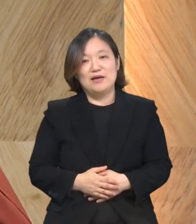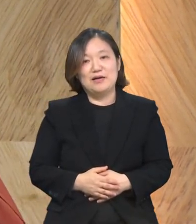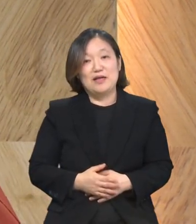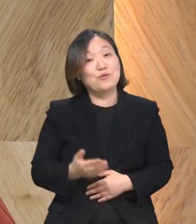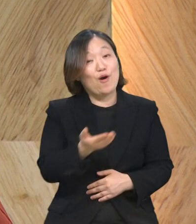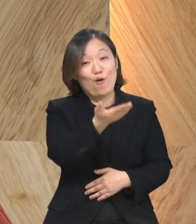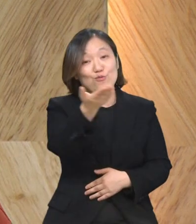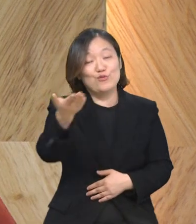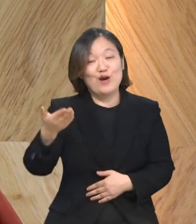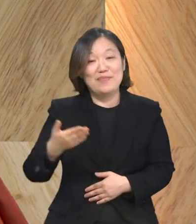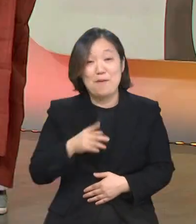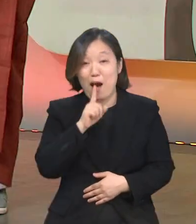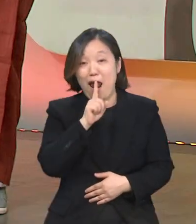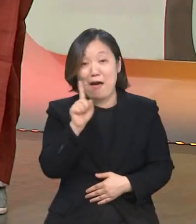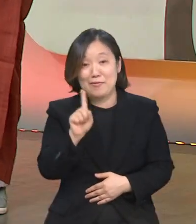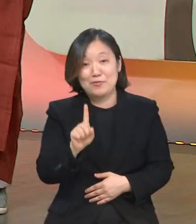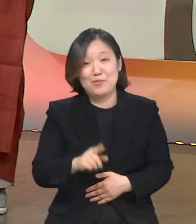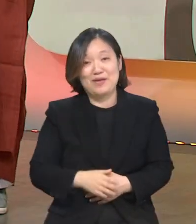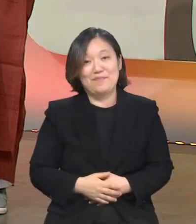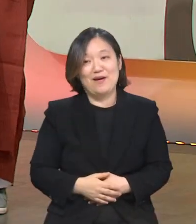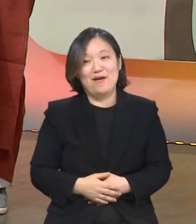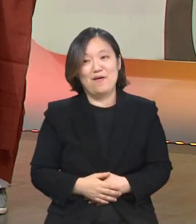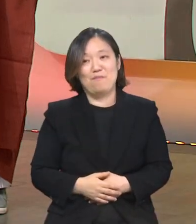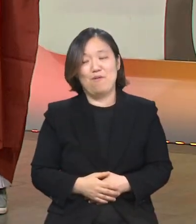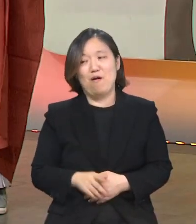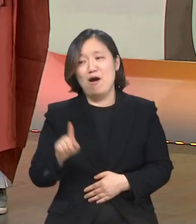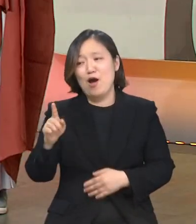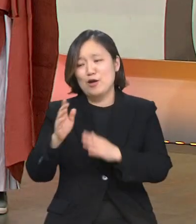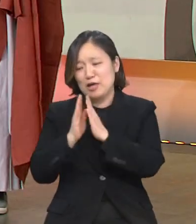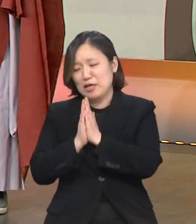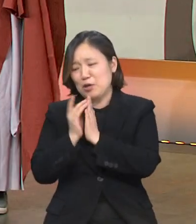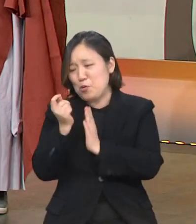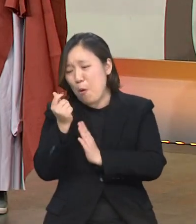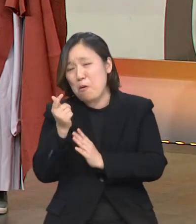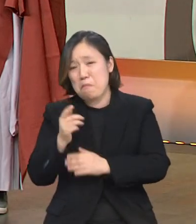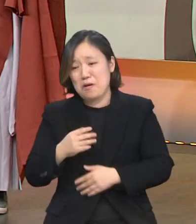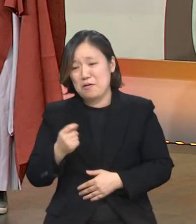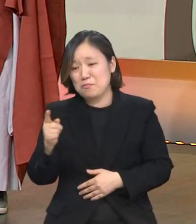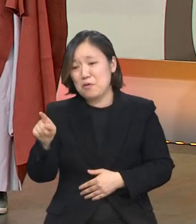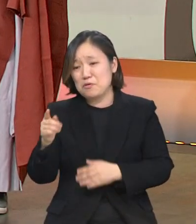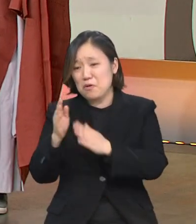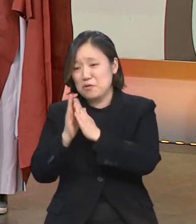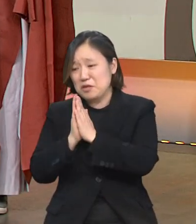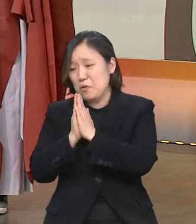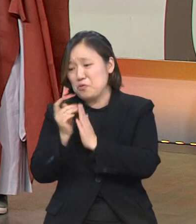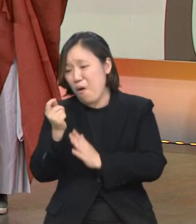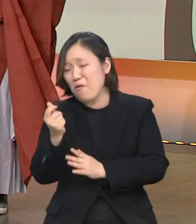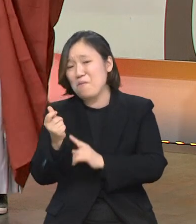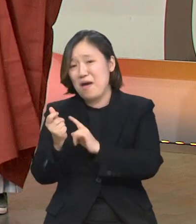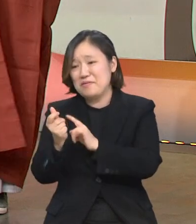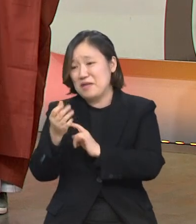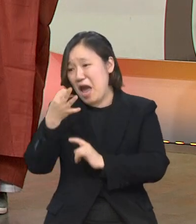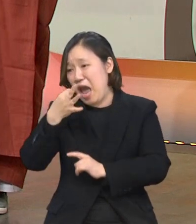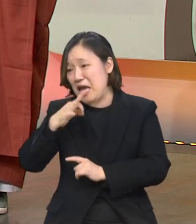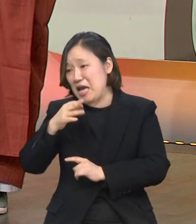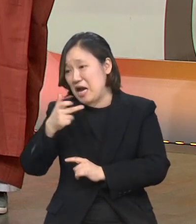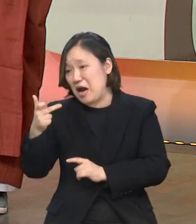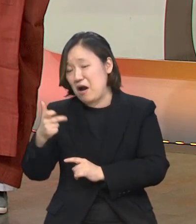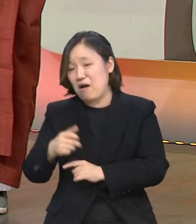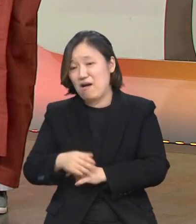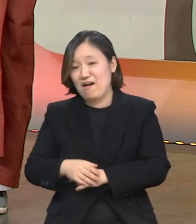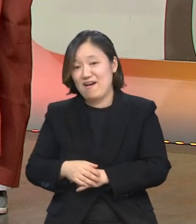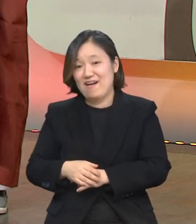항상 드리는 이야기가 누구는 기도를 조금 했는데 효과를 빨리 보는 사람이 있고